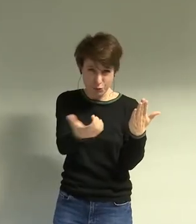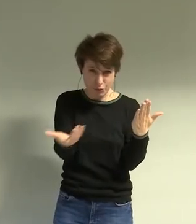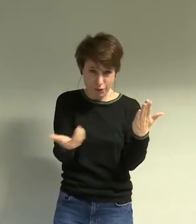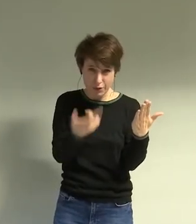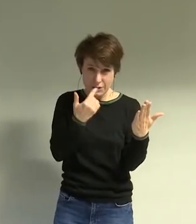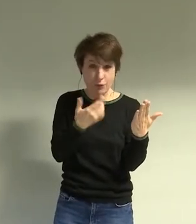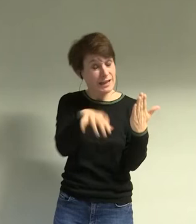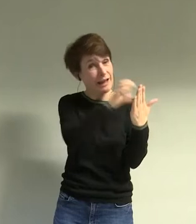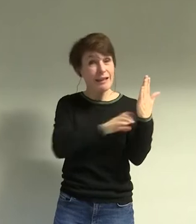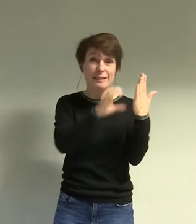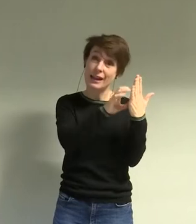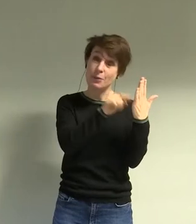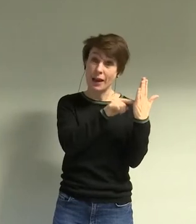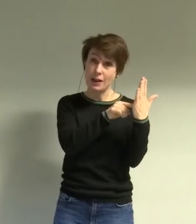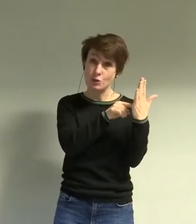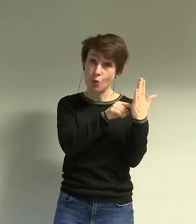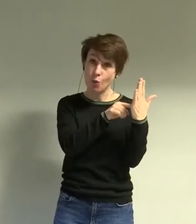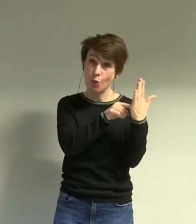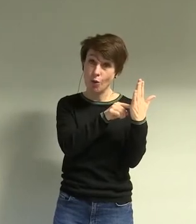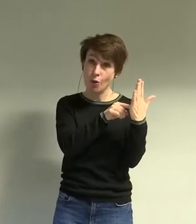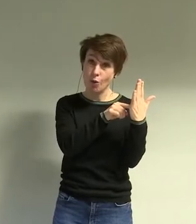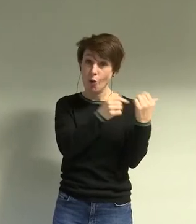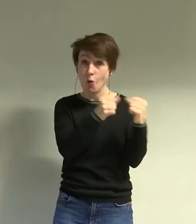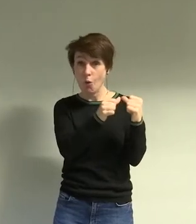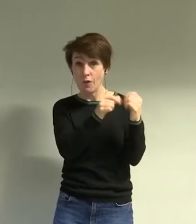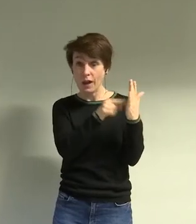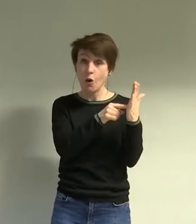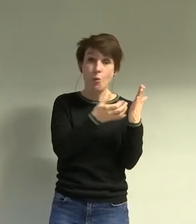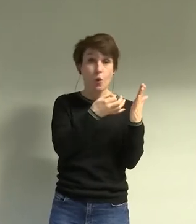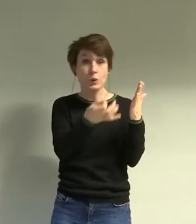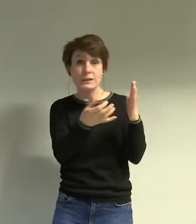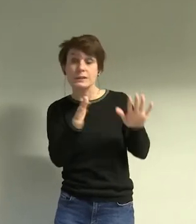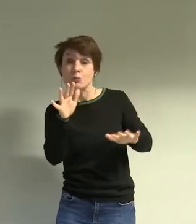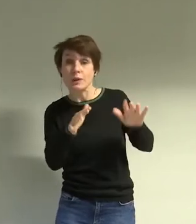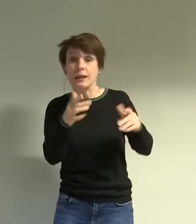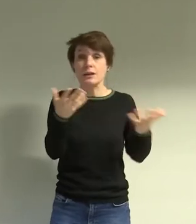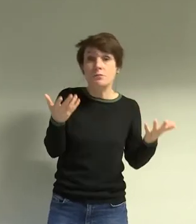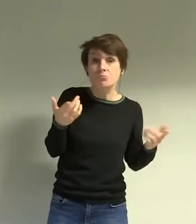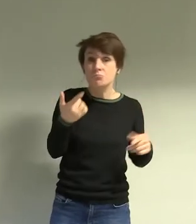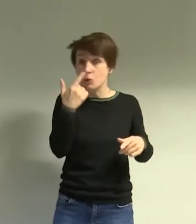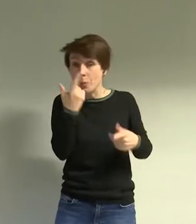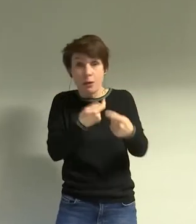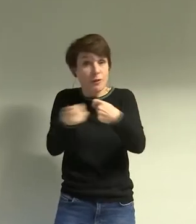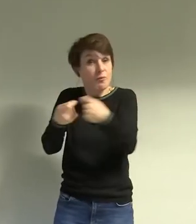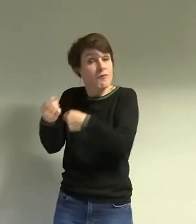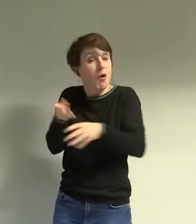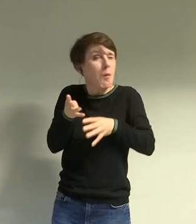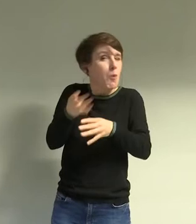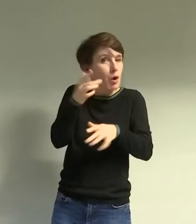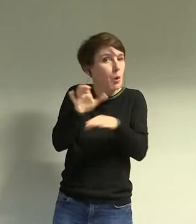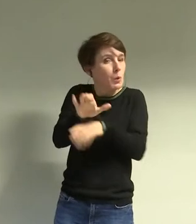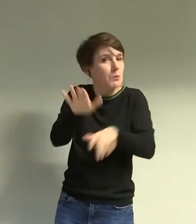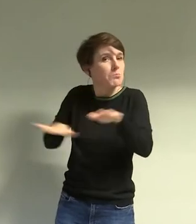délibération on croise une sorte de soupçon d'atterrissage ainsi en 2021 2022 la seule